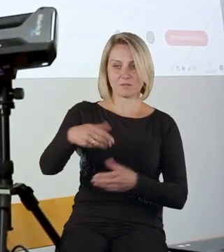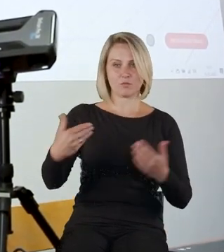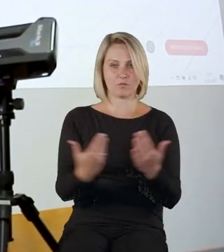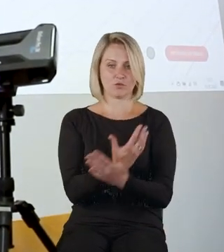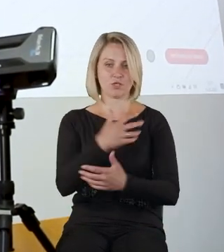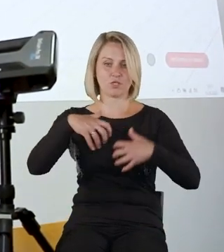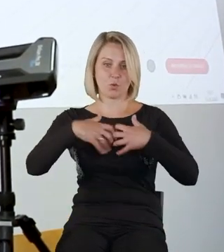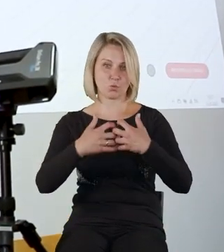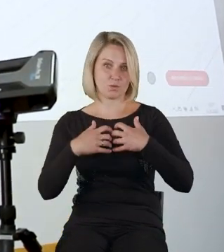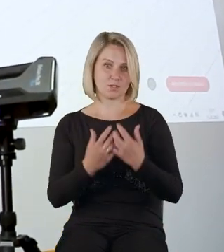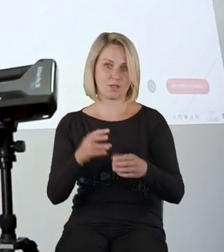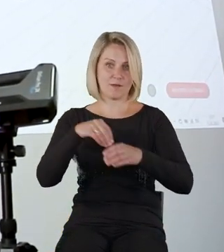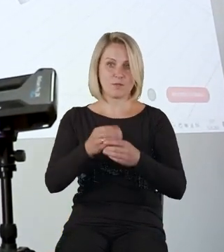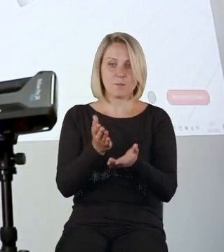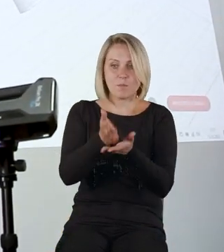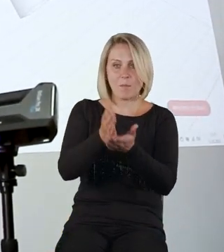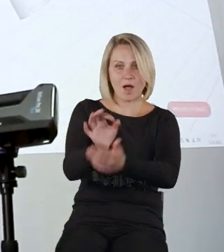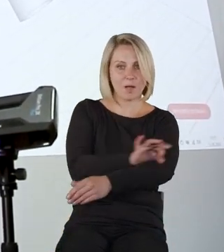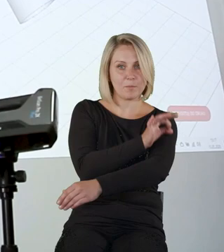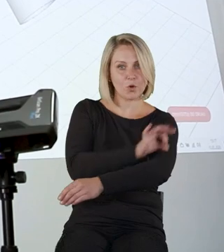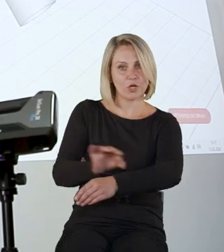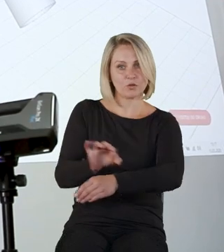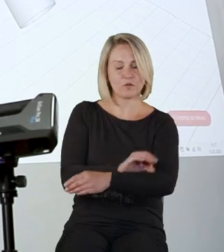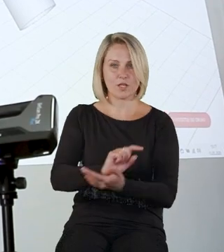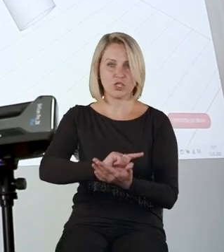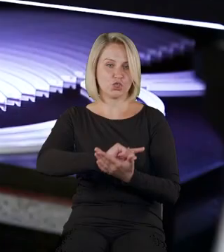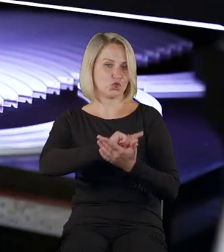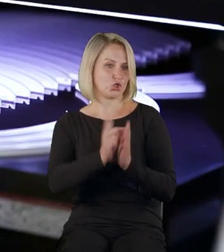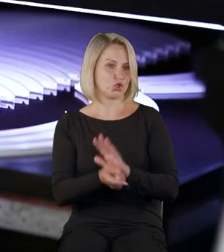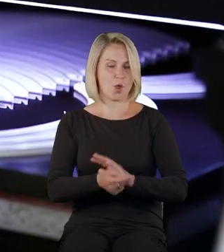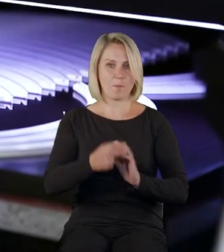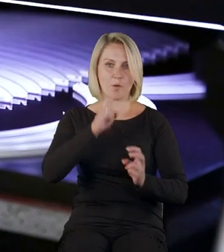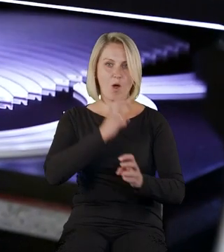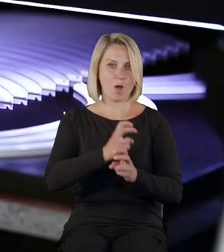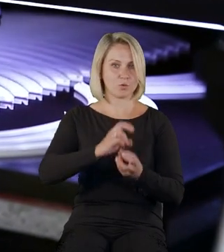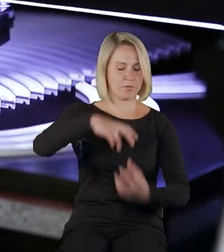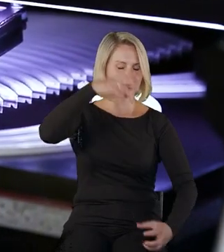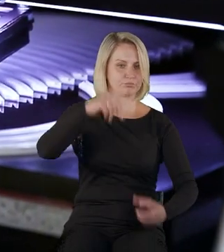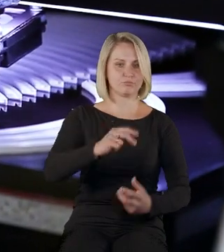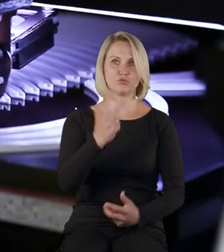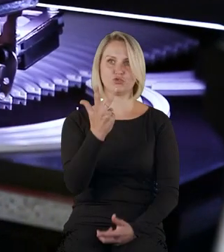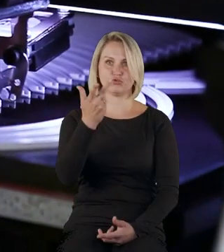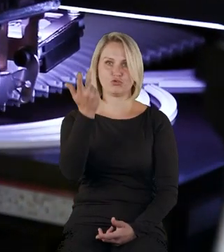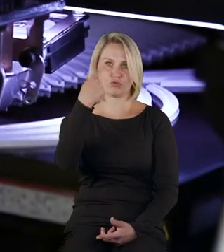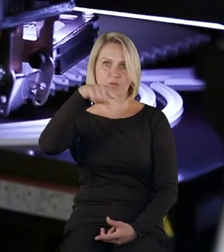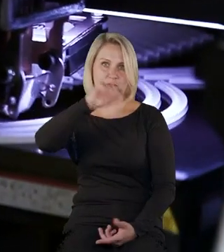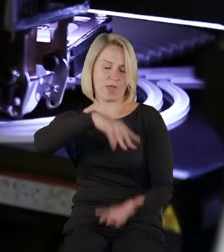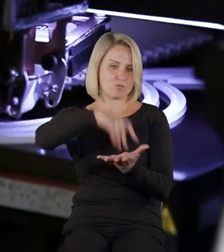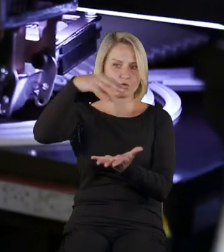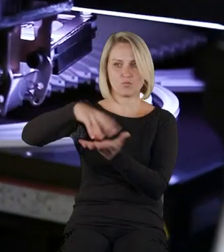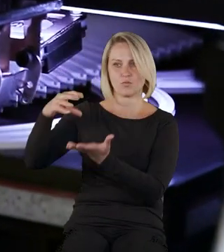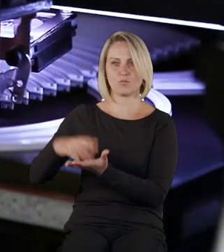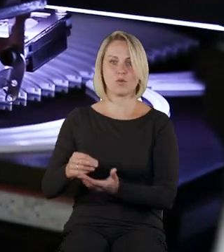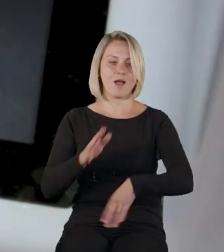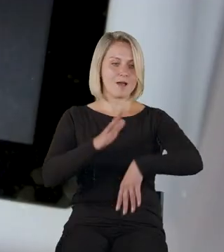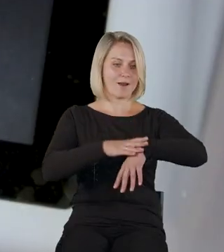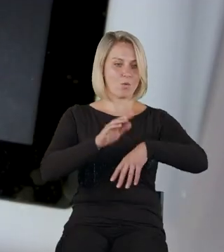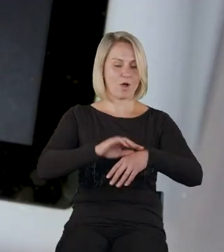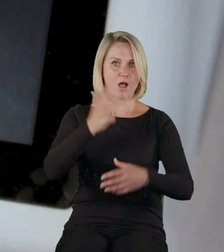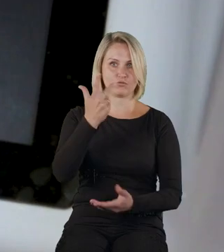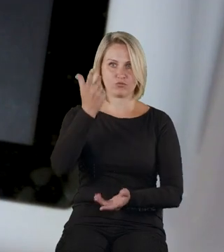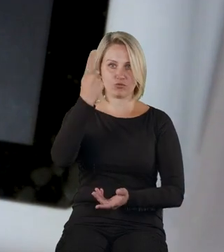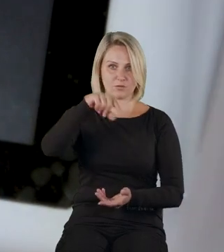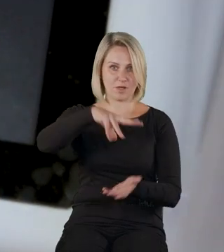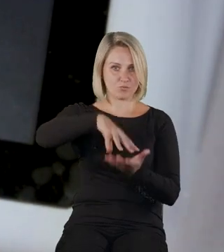urządzeń wspomagających projektowanie CAD. Szybkie prototypowanie i skanowanie 3D. Pracownia dysponuje ręcznymi skanerami 3D